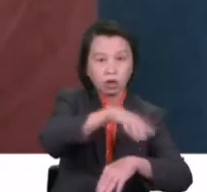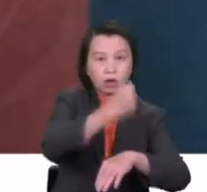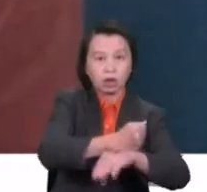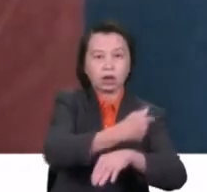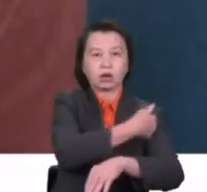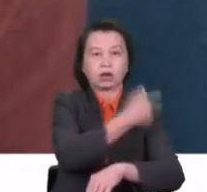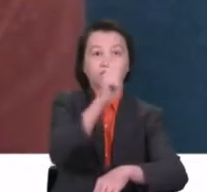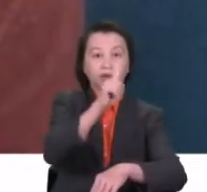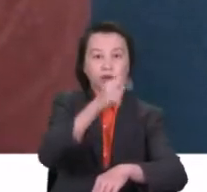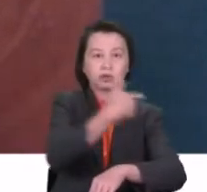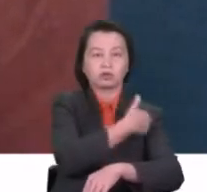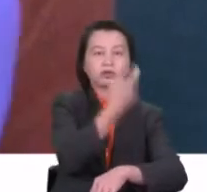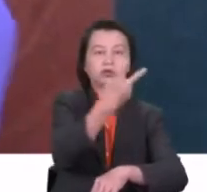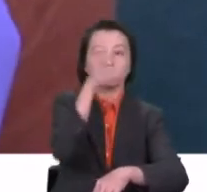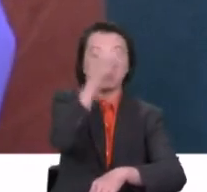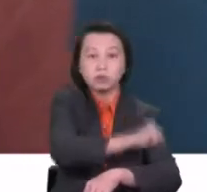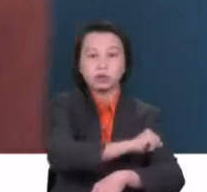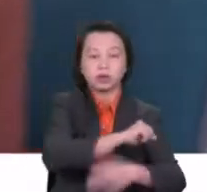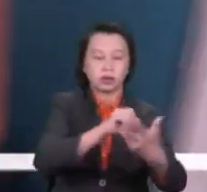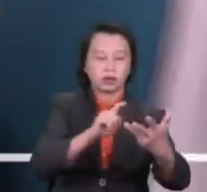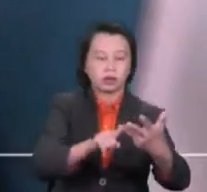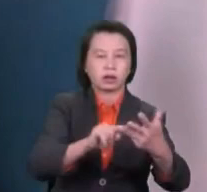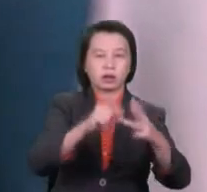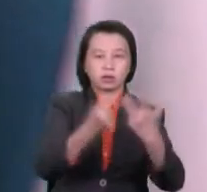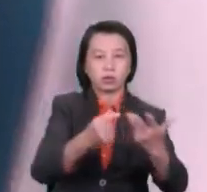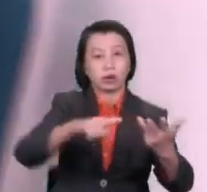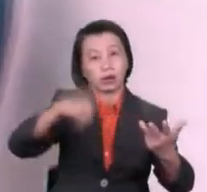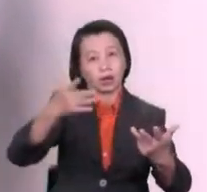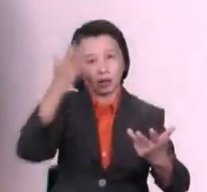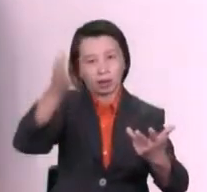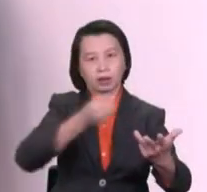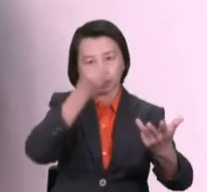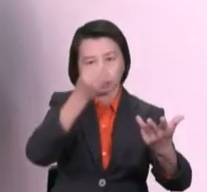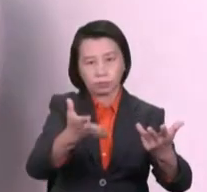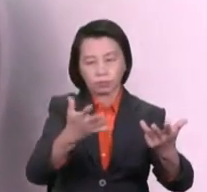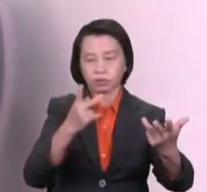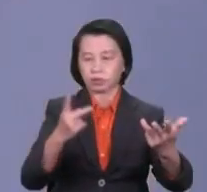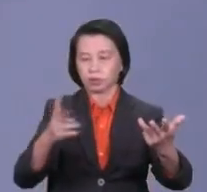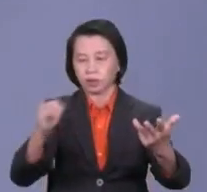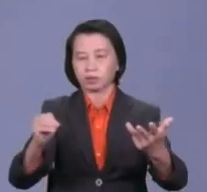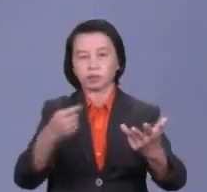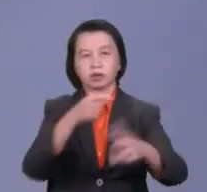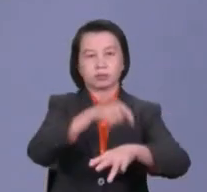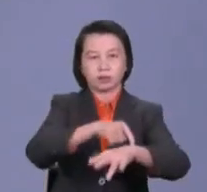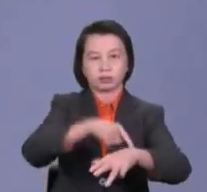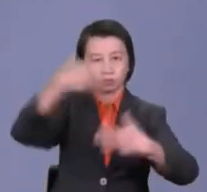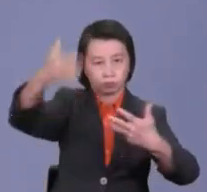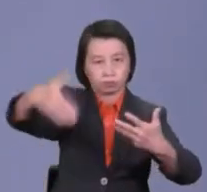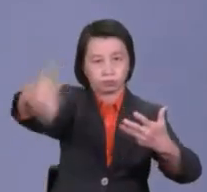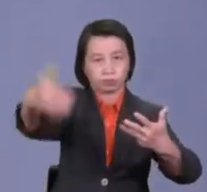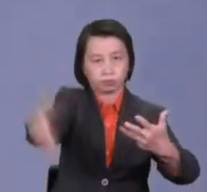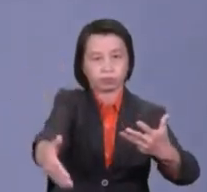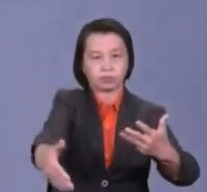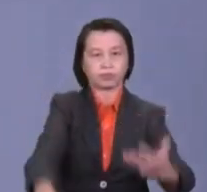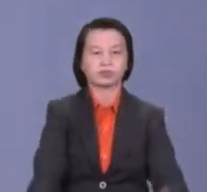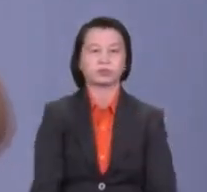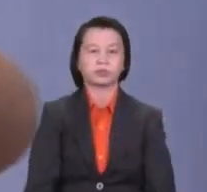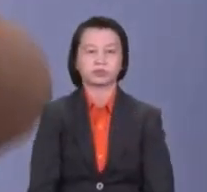dos pertama atau dos kedua termasuk golongan lain yang akan diumumkan KKM dari semasa ke semasa